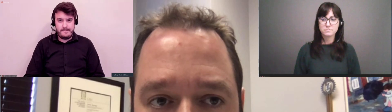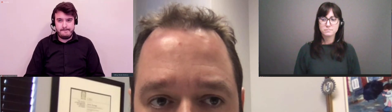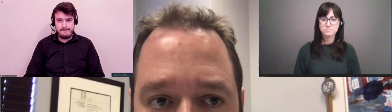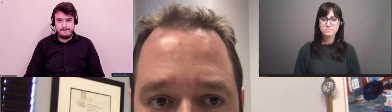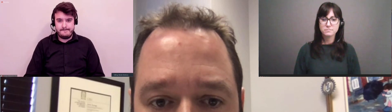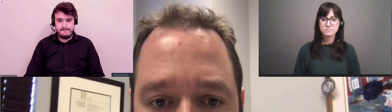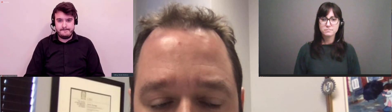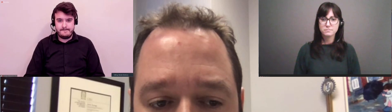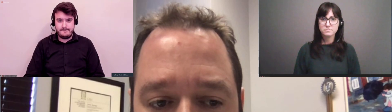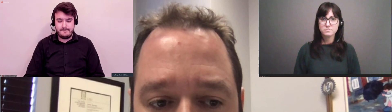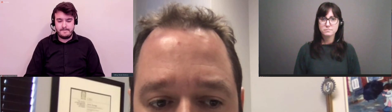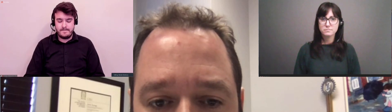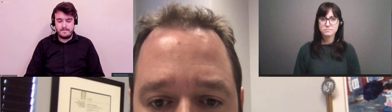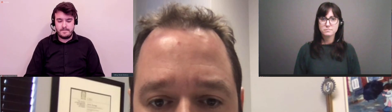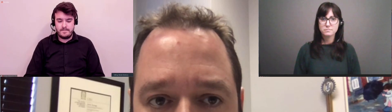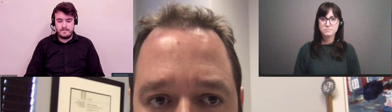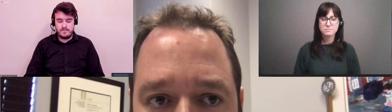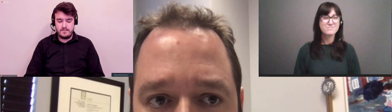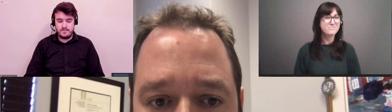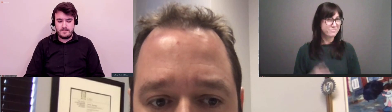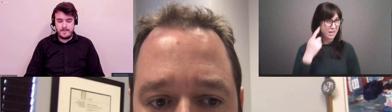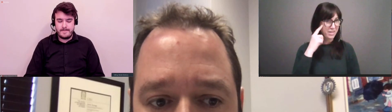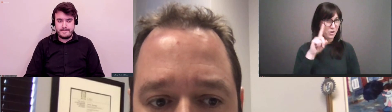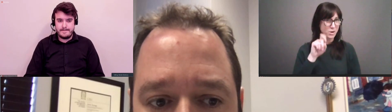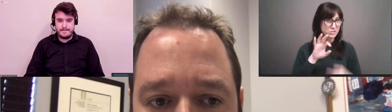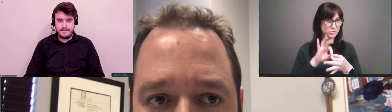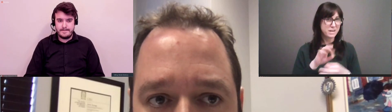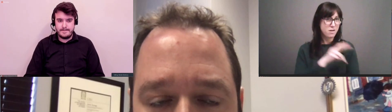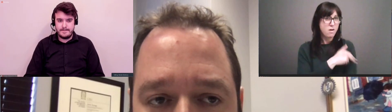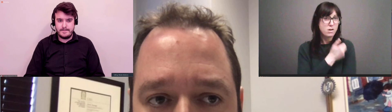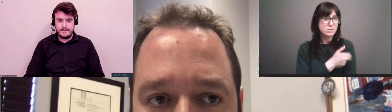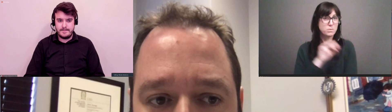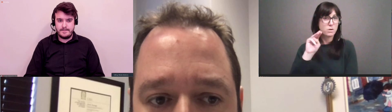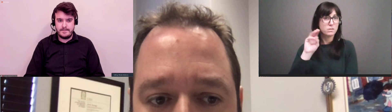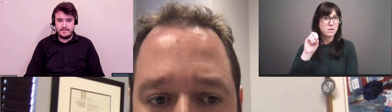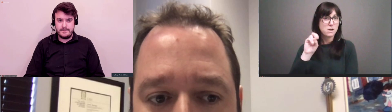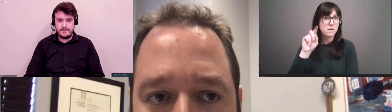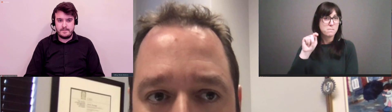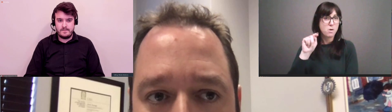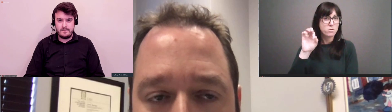I believe it was about the Montfort Hospital. I'll try to unmute